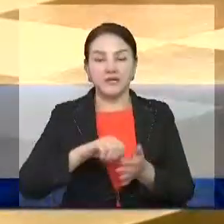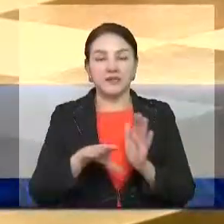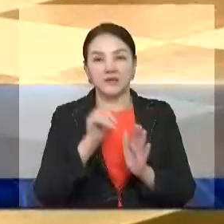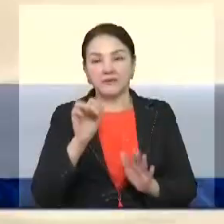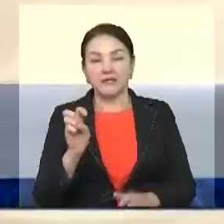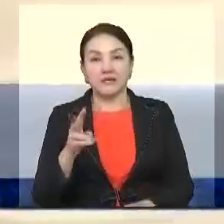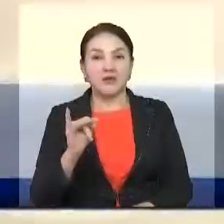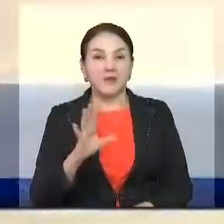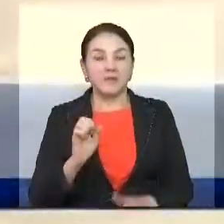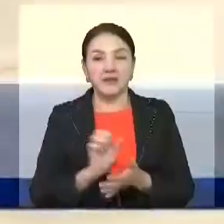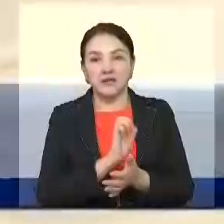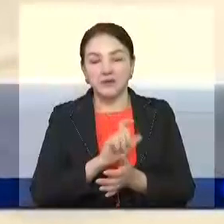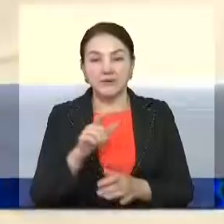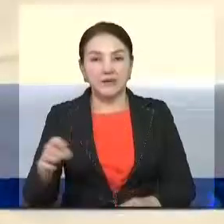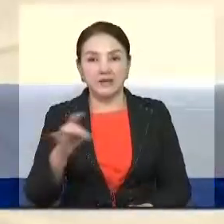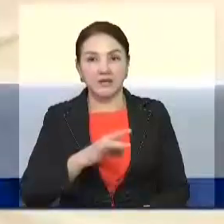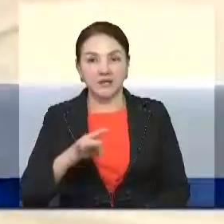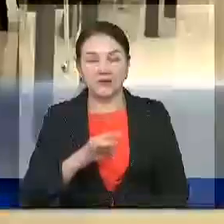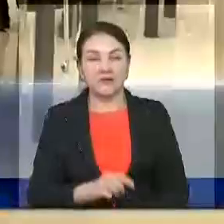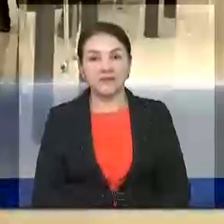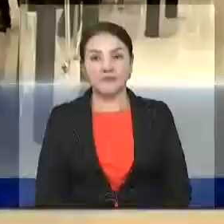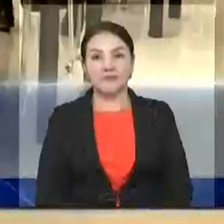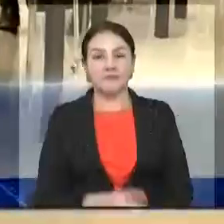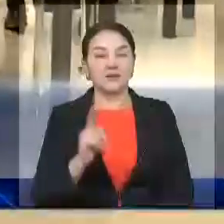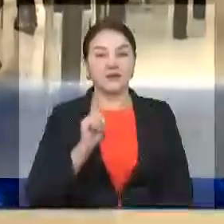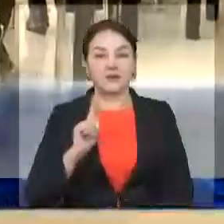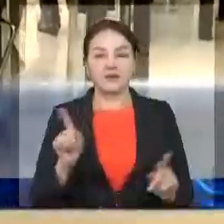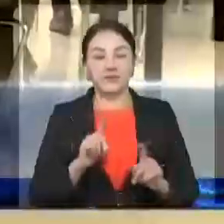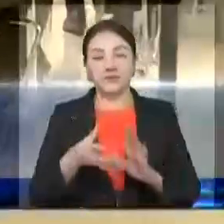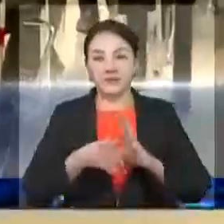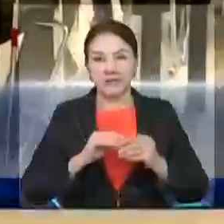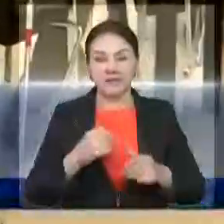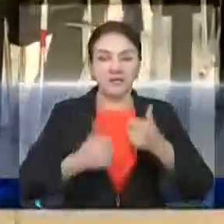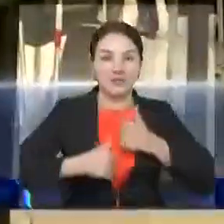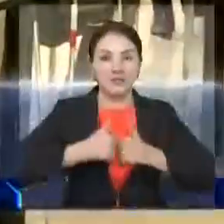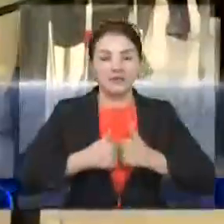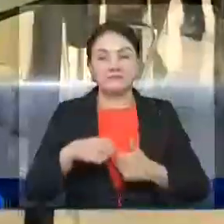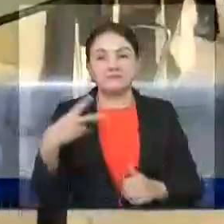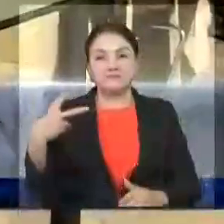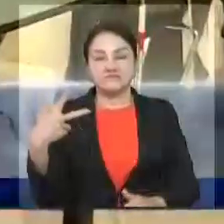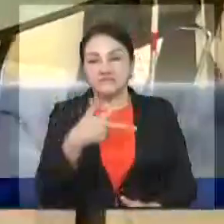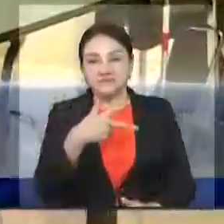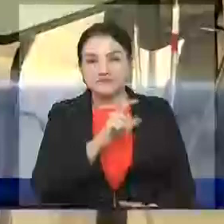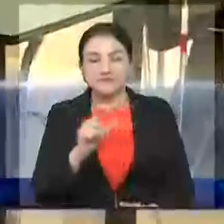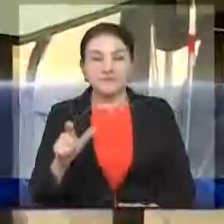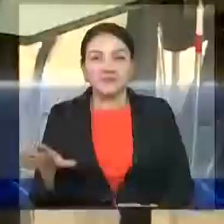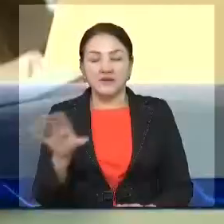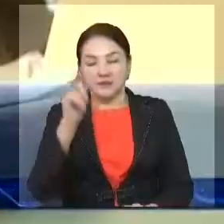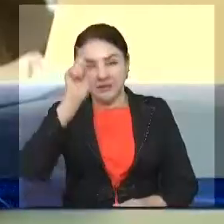депутатов парламента и журналистов республиканских СМИ. Ожидается, что в целом турнира хватит около 3000